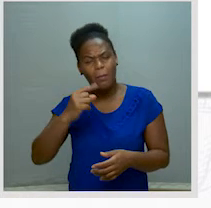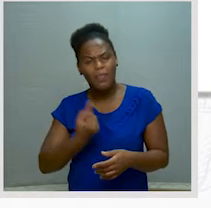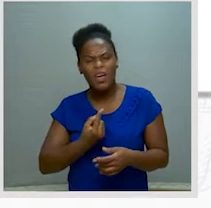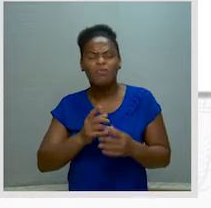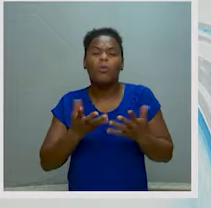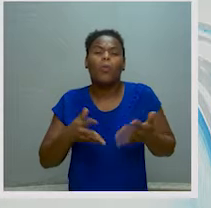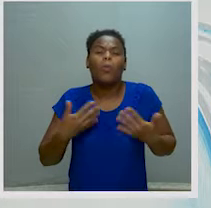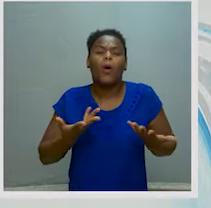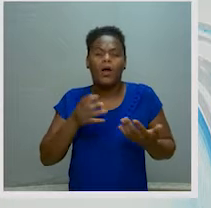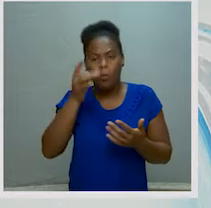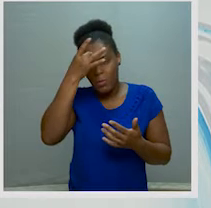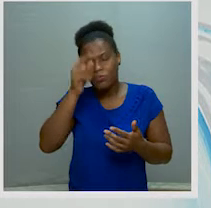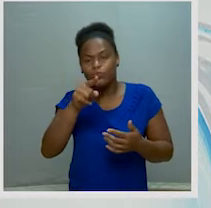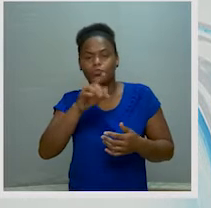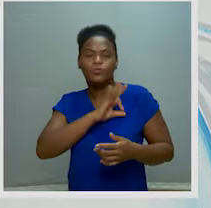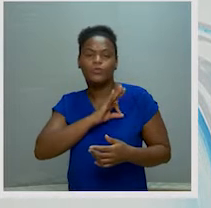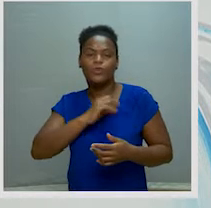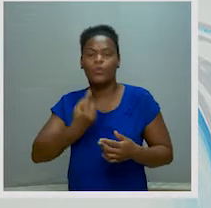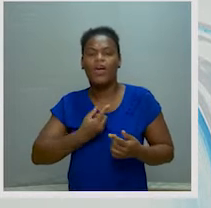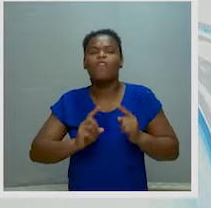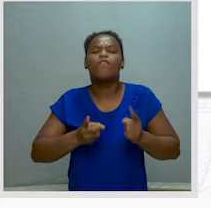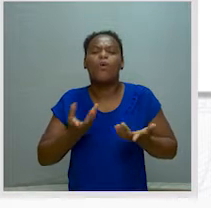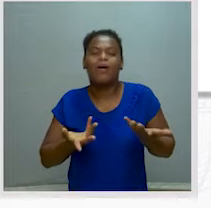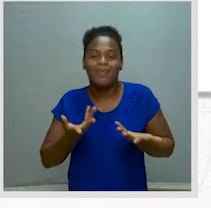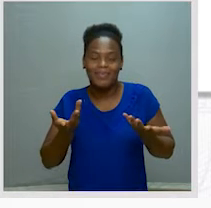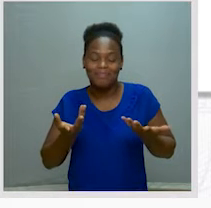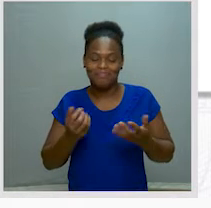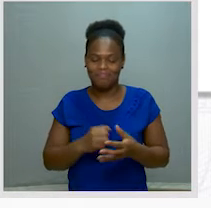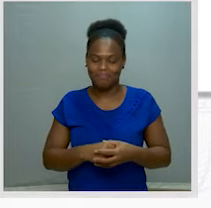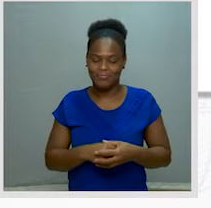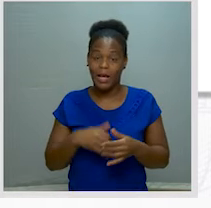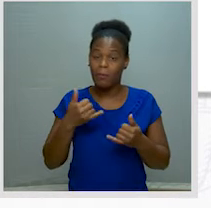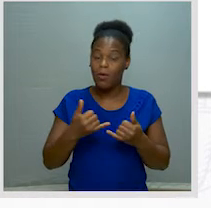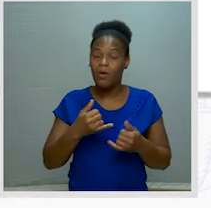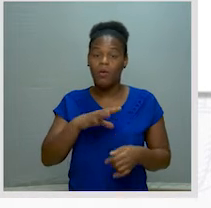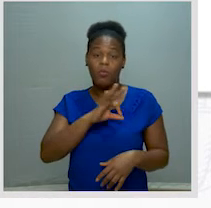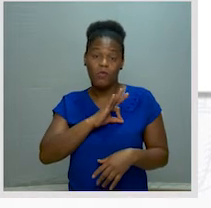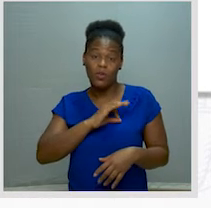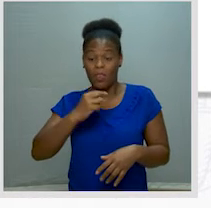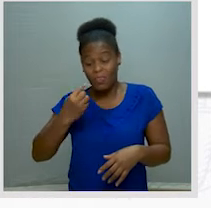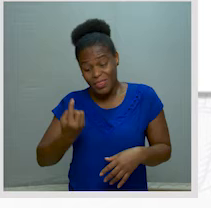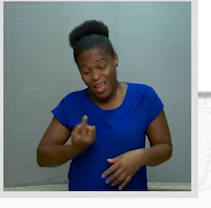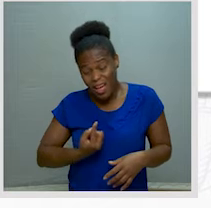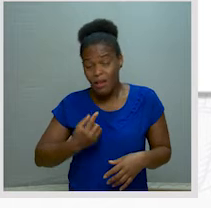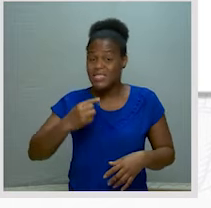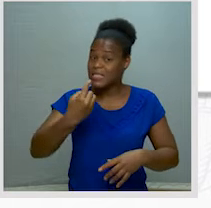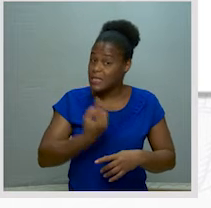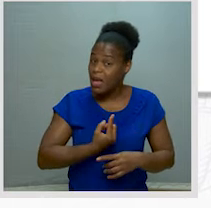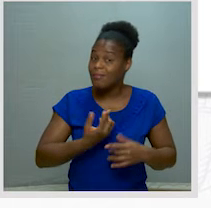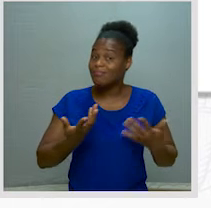doit. Qu'est-ce qu'un professeur doit? Puis, un professeur doit être. C'est